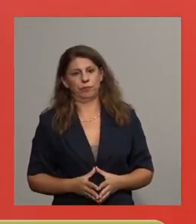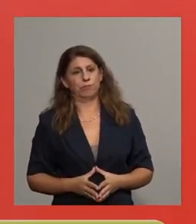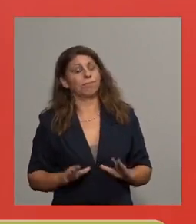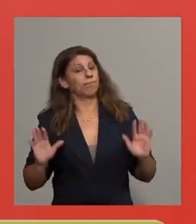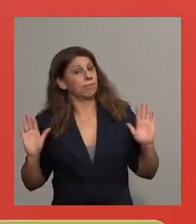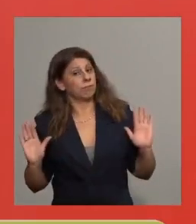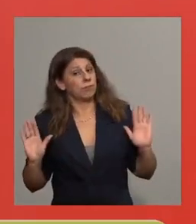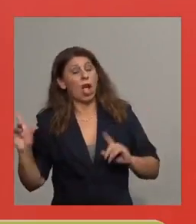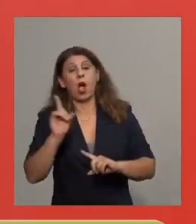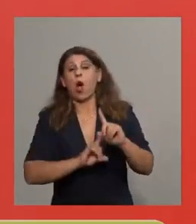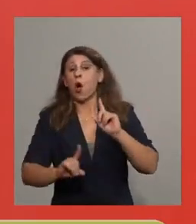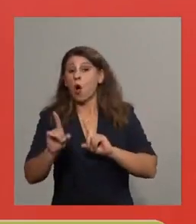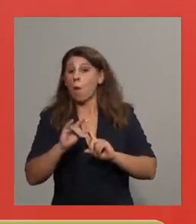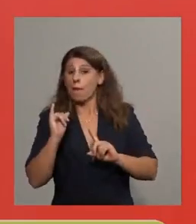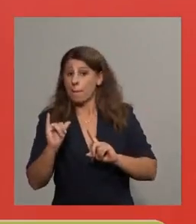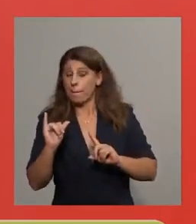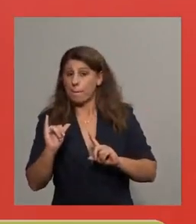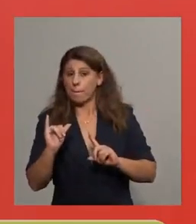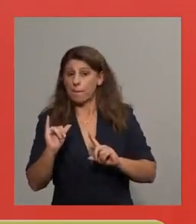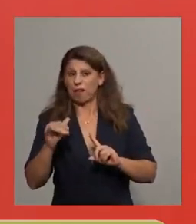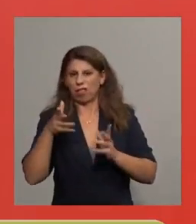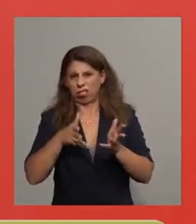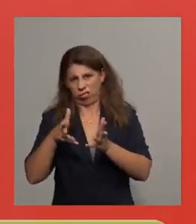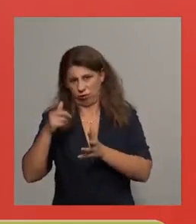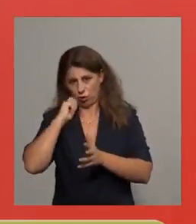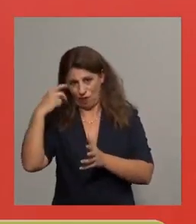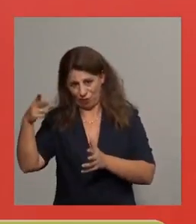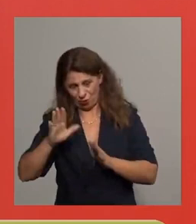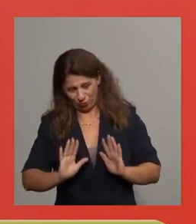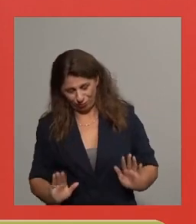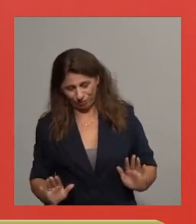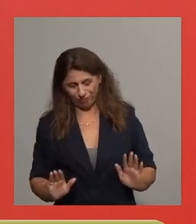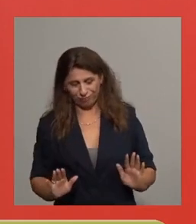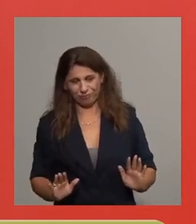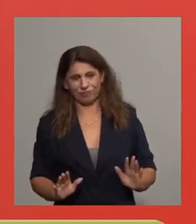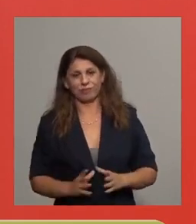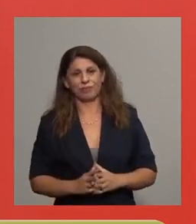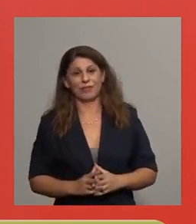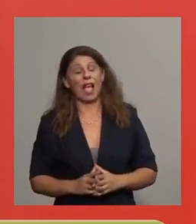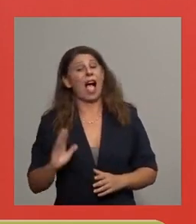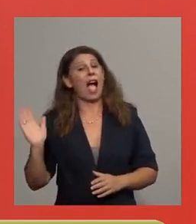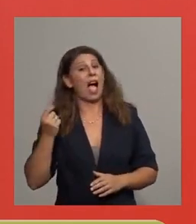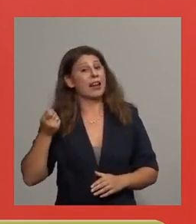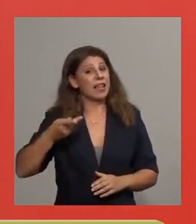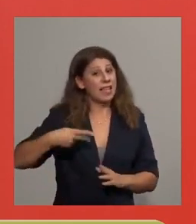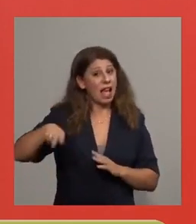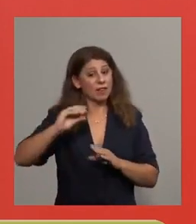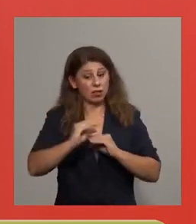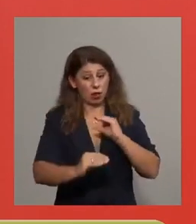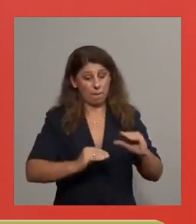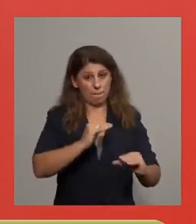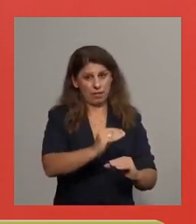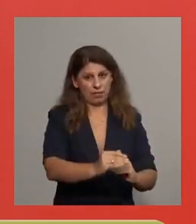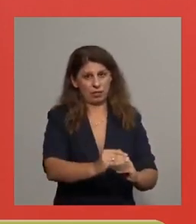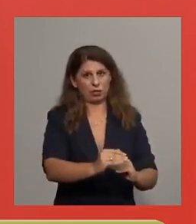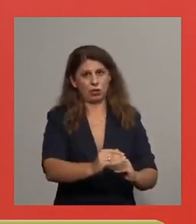Όποιος εξακολουθεί να έχει αυταπάτες σχετικά με το αν η αύξηση των επενδύσεων